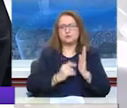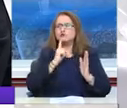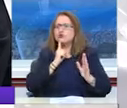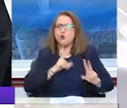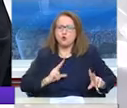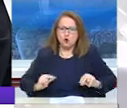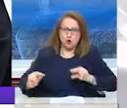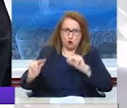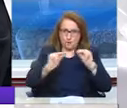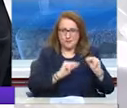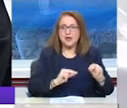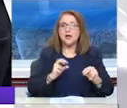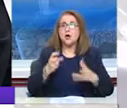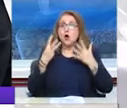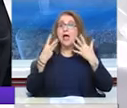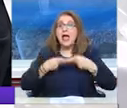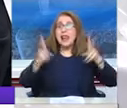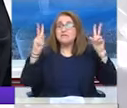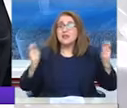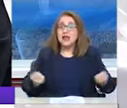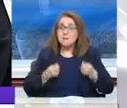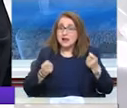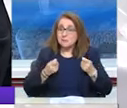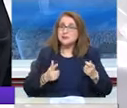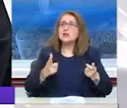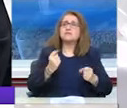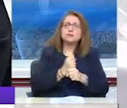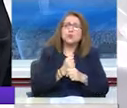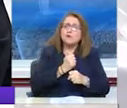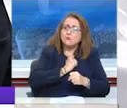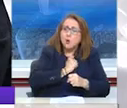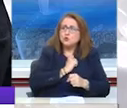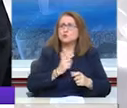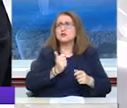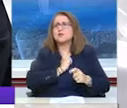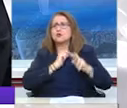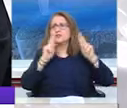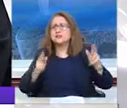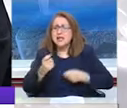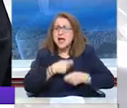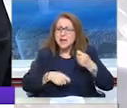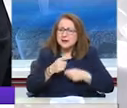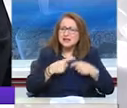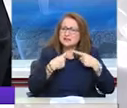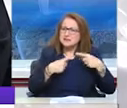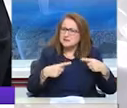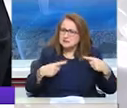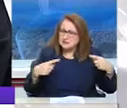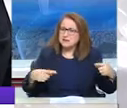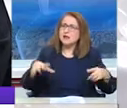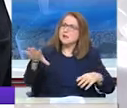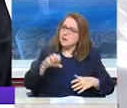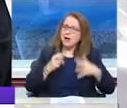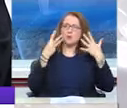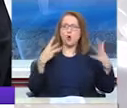Αποζημίωση ύψους 800 ευρώ για τους ελεύθερους επαγγελματίες, αυτοαπασχολούμενους και ιδιοκτήτες των επιχειρήσεων κάθε νομικής μορφής που απασχολούν έως